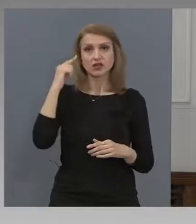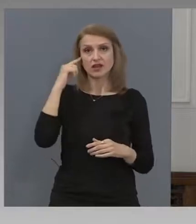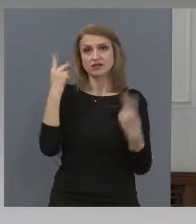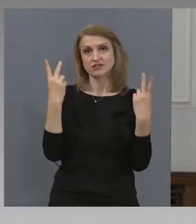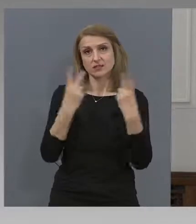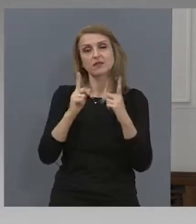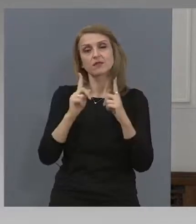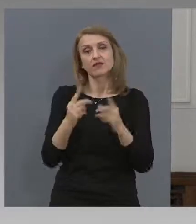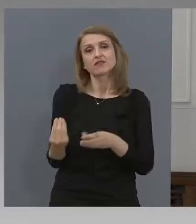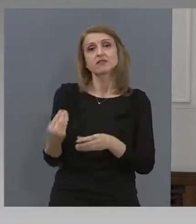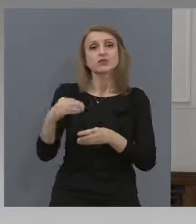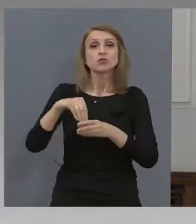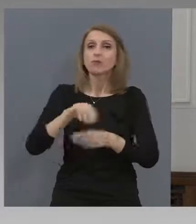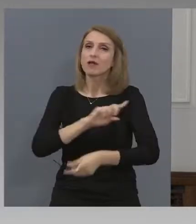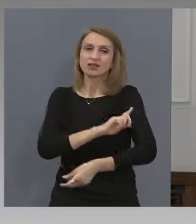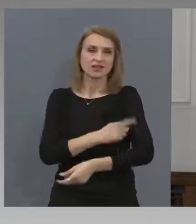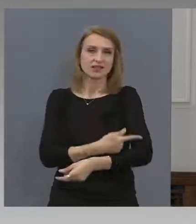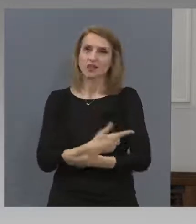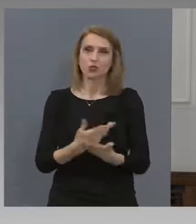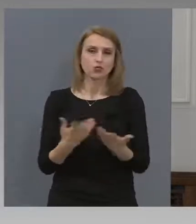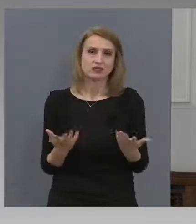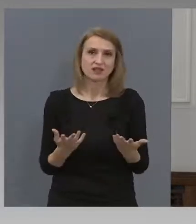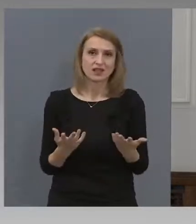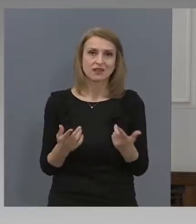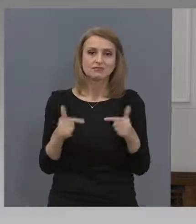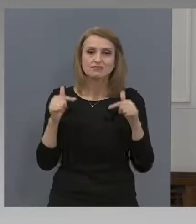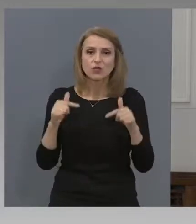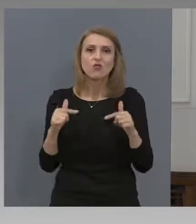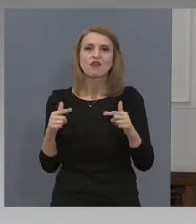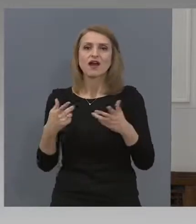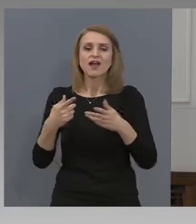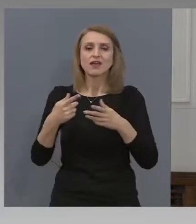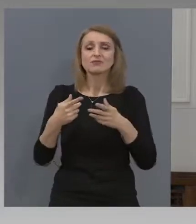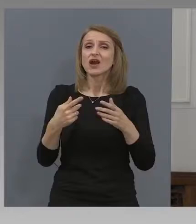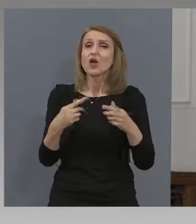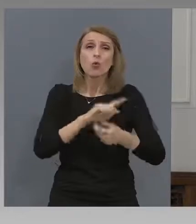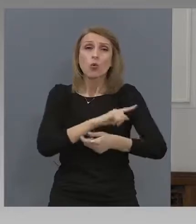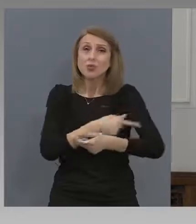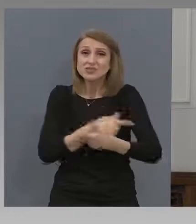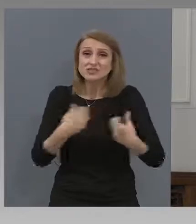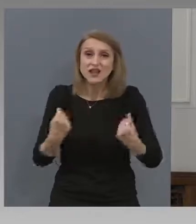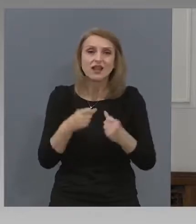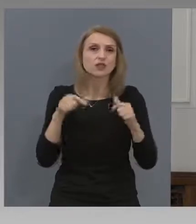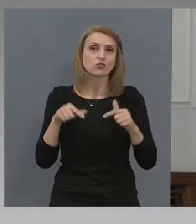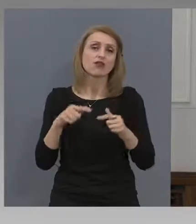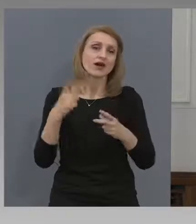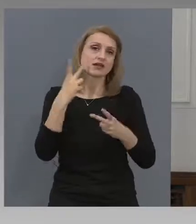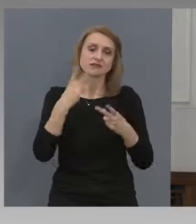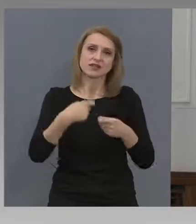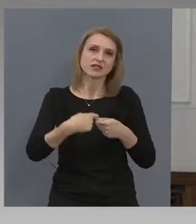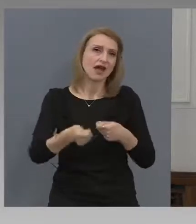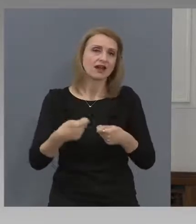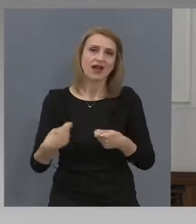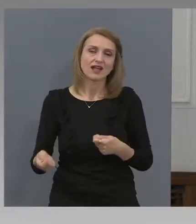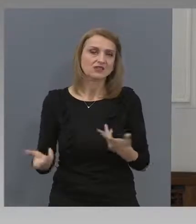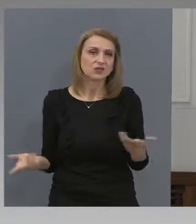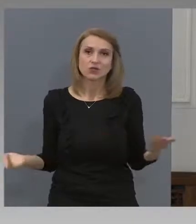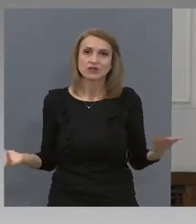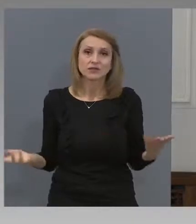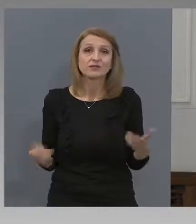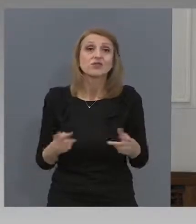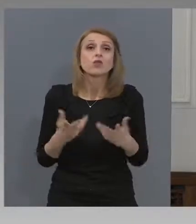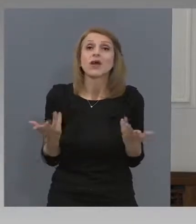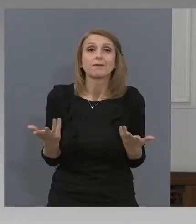ми е ясно, че тези допълнителни усилия са съответни разходи, но в криза е така. Губят всички. Всеки